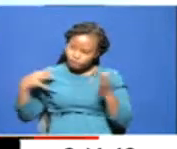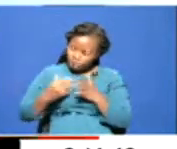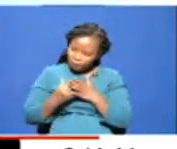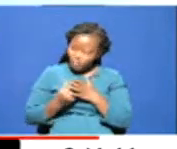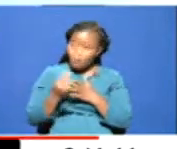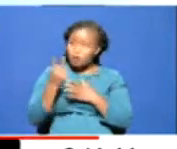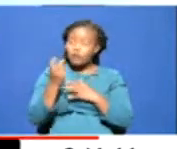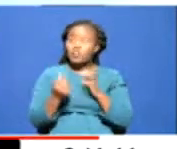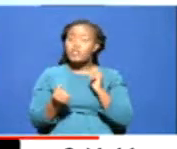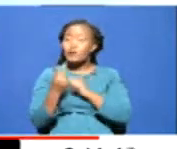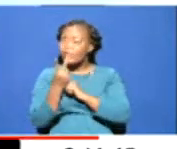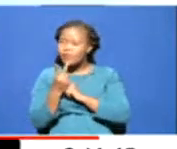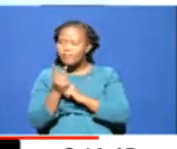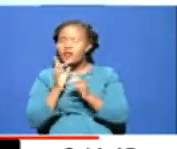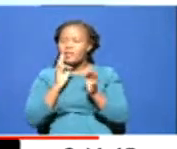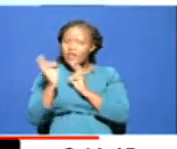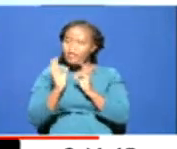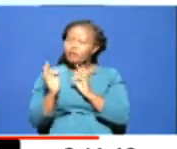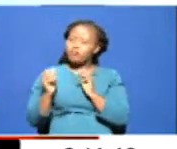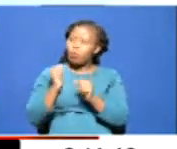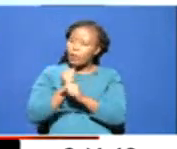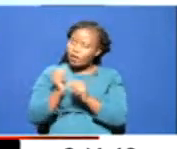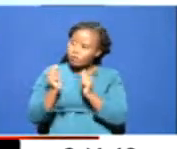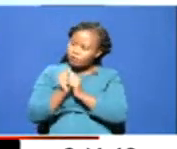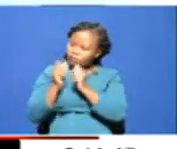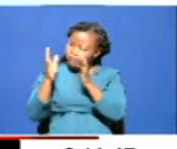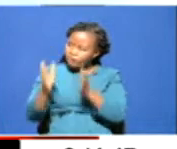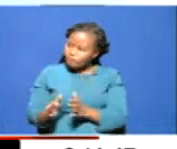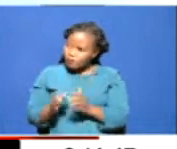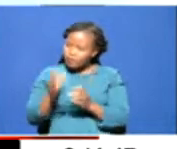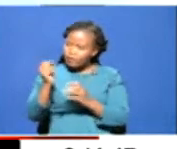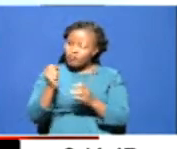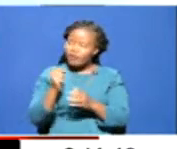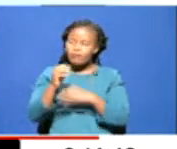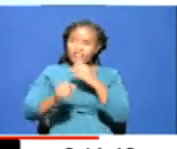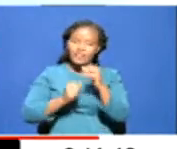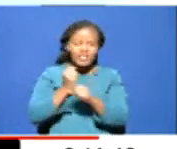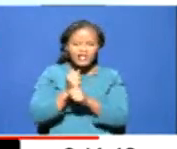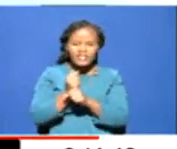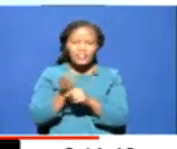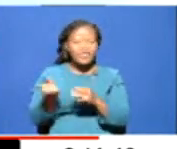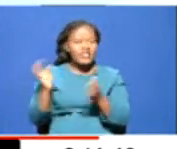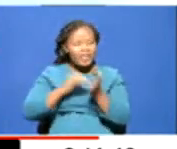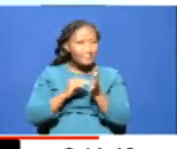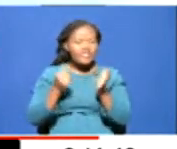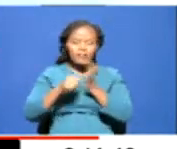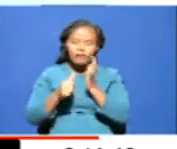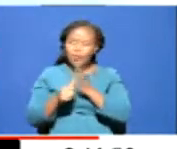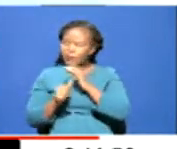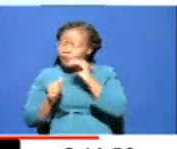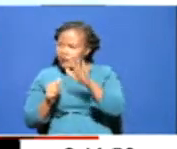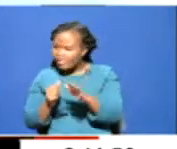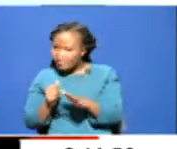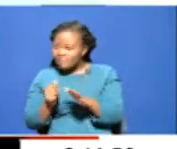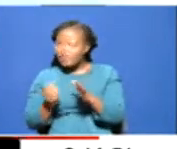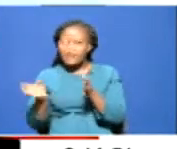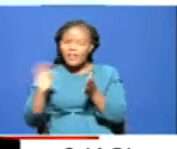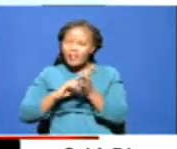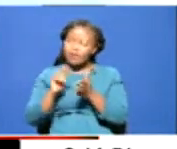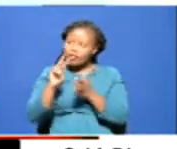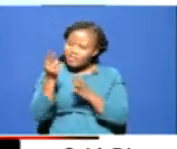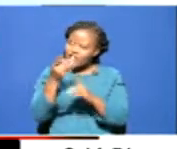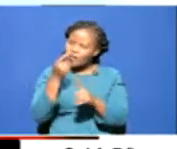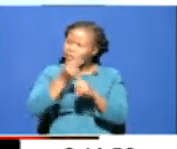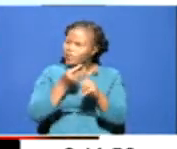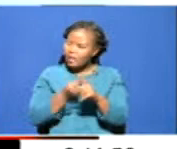2012, ukitembea na mtu miaka tano, na hujaona ni mbaya unamchukua tena safari ya mbili. Ni